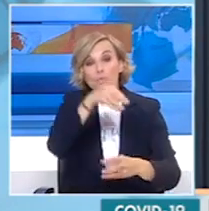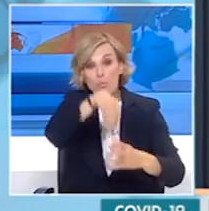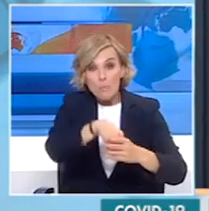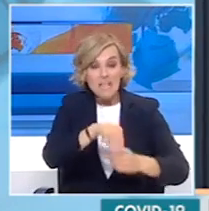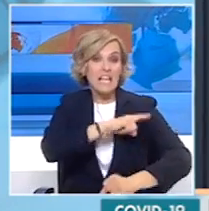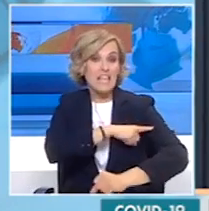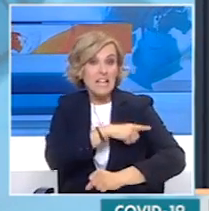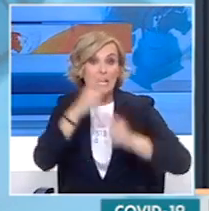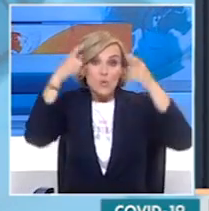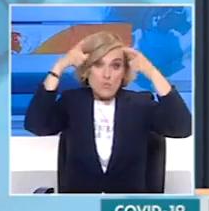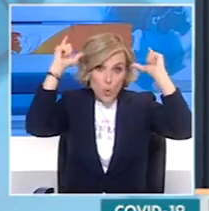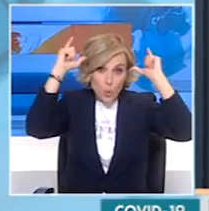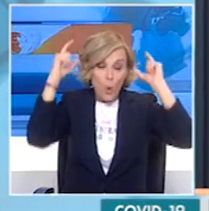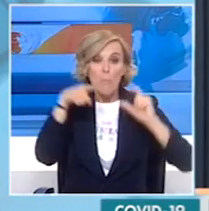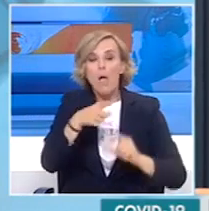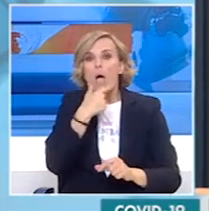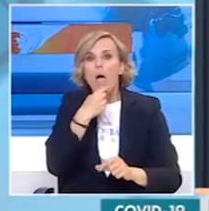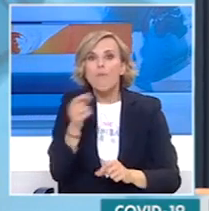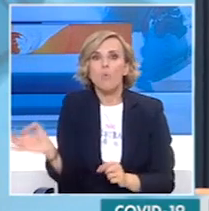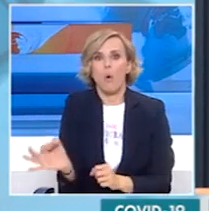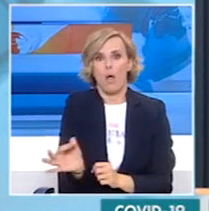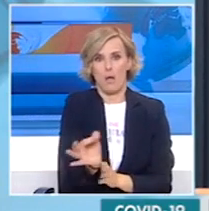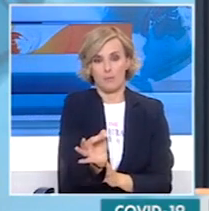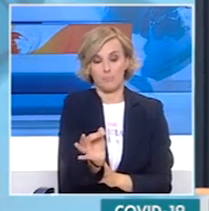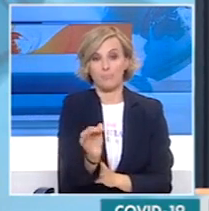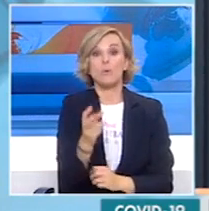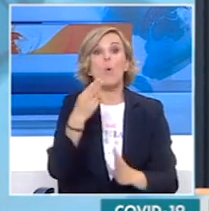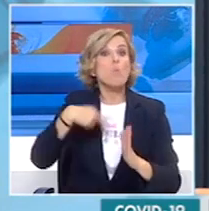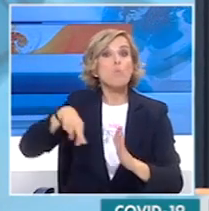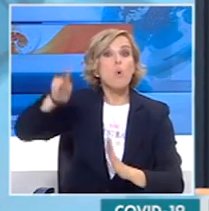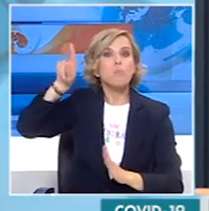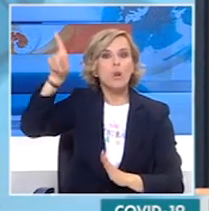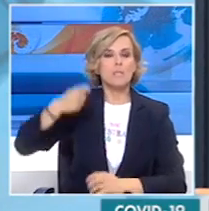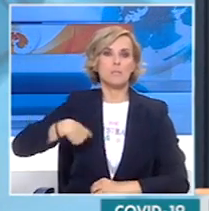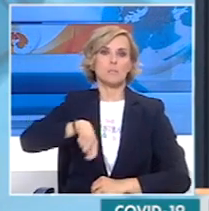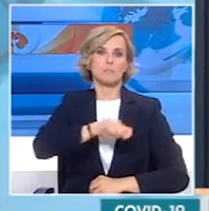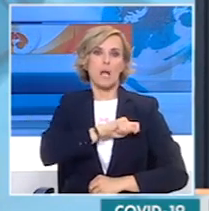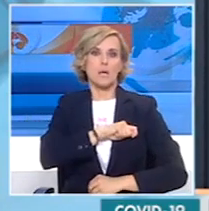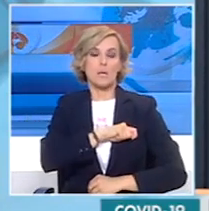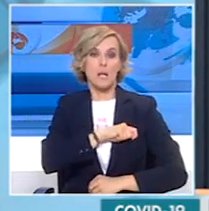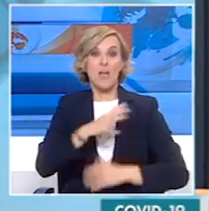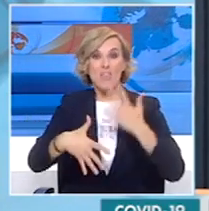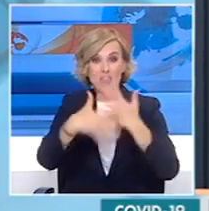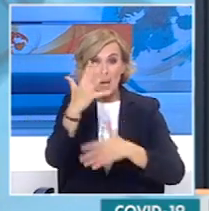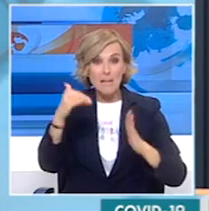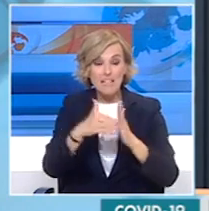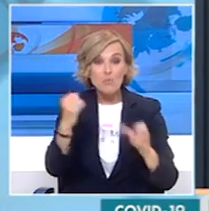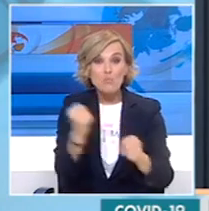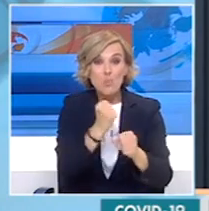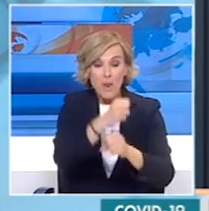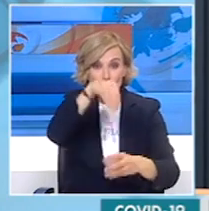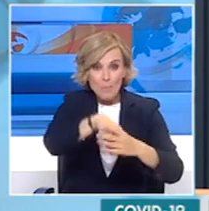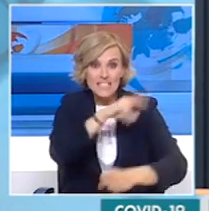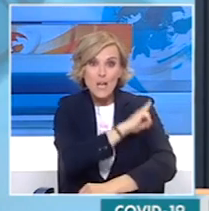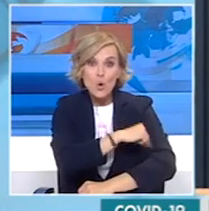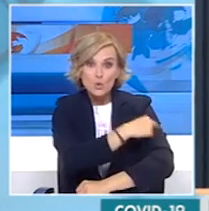Η Ισπανία έχει ίσως τα ψηλότερα ποσοστά μόλυνσης για τους γιατρούς και τους νοσηλευτές. Στην Ισπανία, 15.000 εργαζόμενοι στον τομέα της